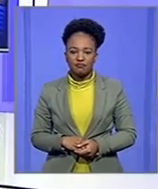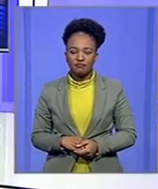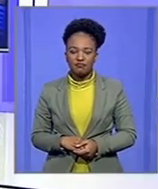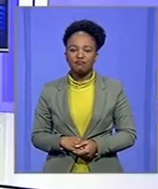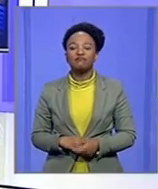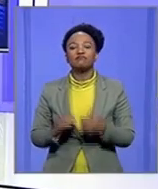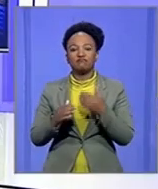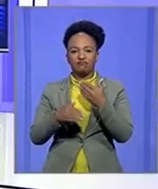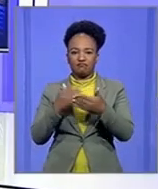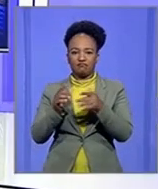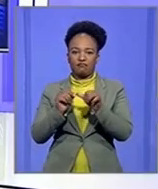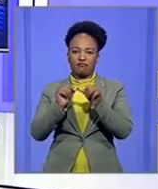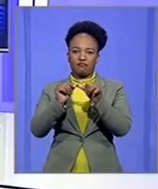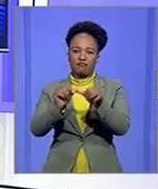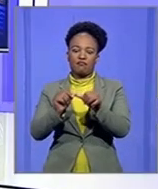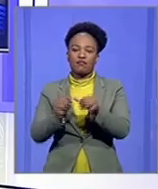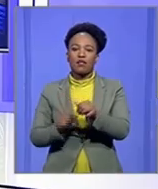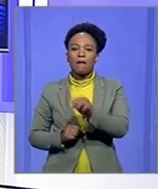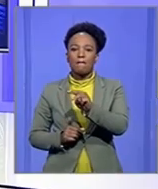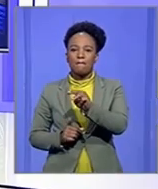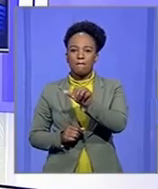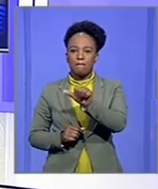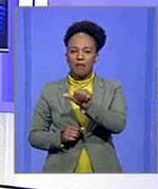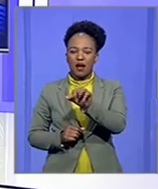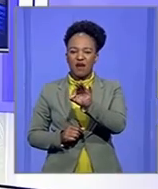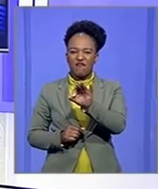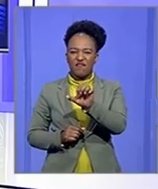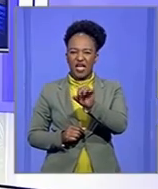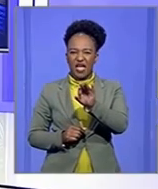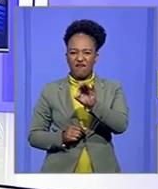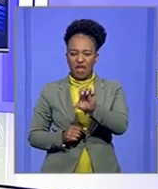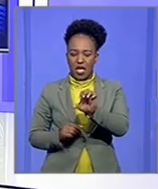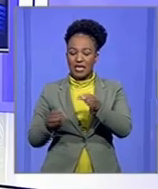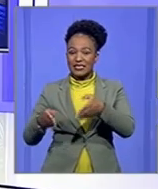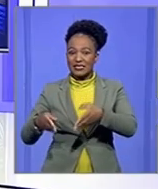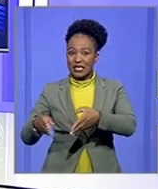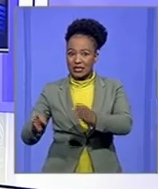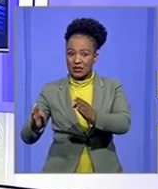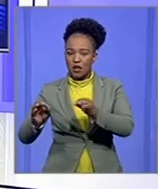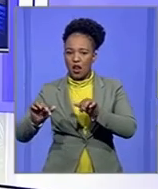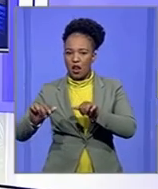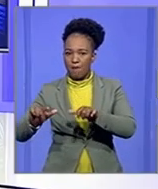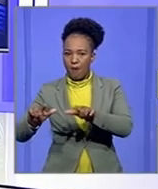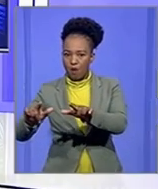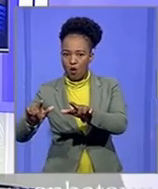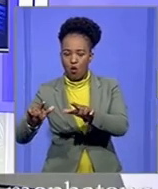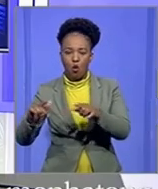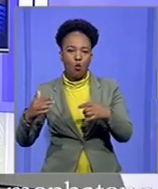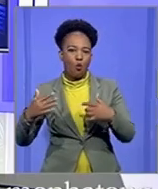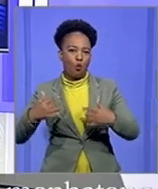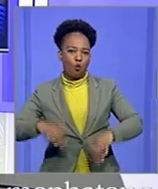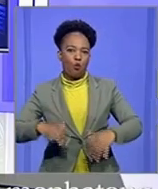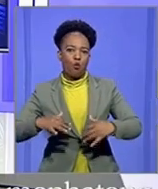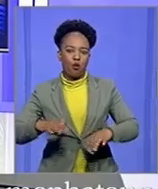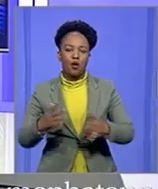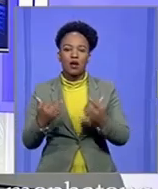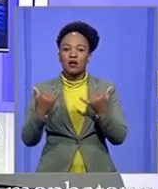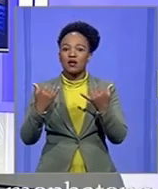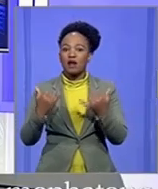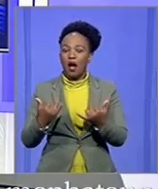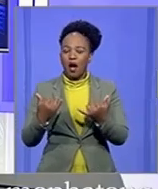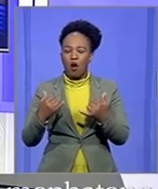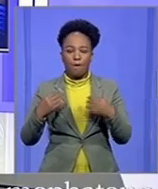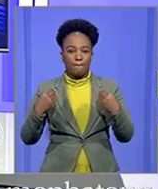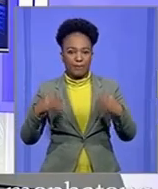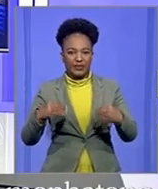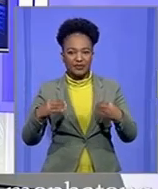Ratela pele diterata tsa Mafefe le Boakgomo profenseng ya Limpopo di a phethesela nakong ena yo ba malapa le metswalle ba amohelang bashemane le